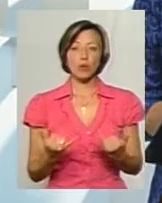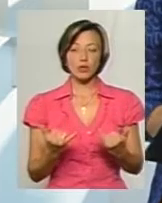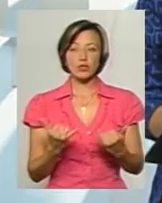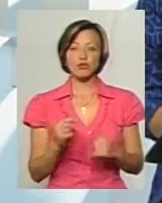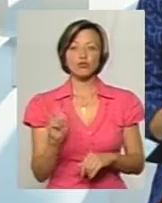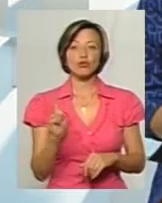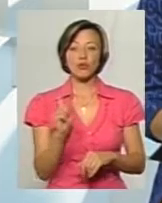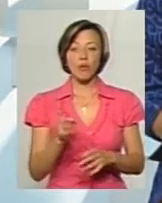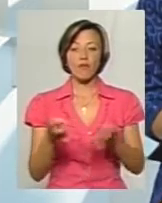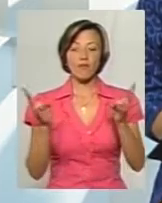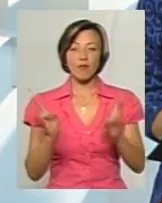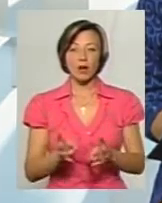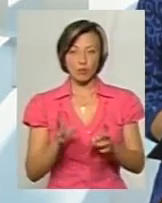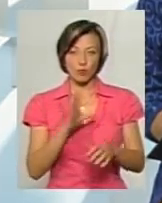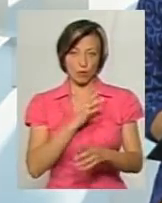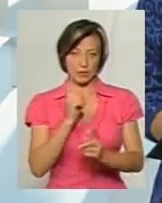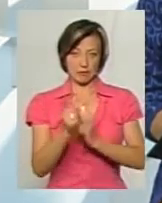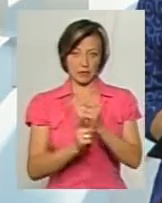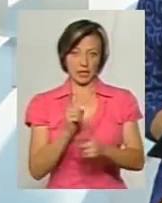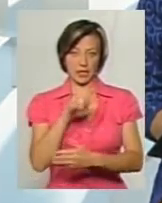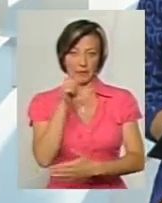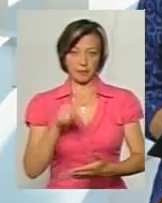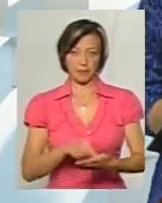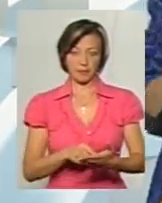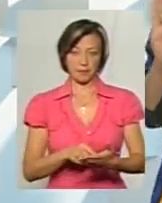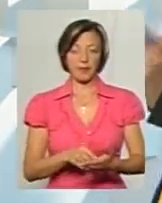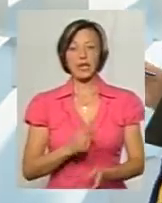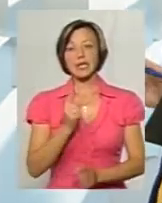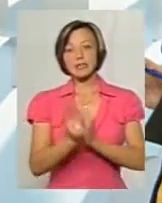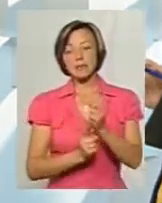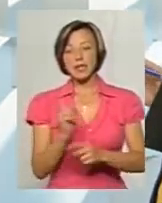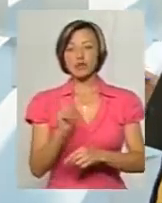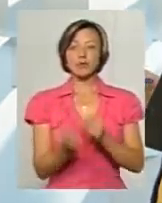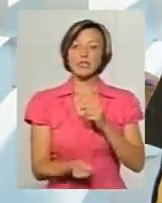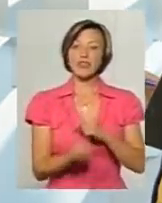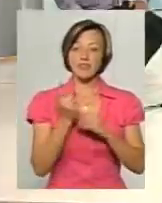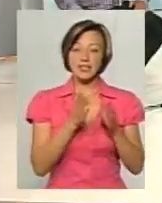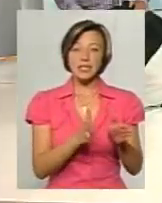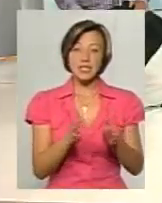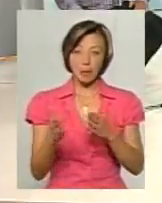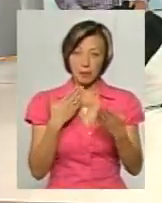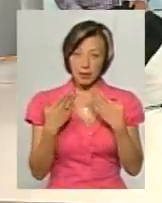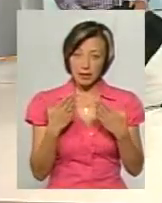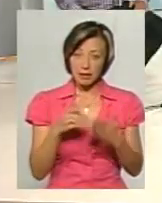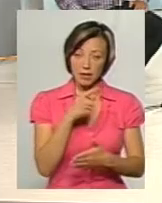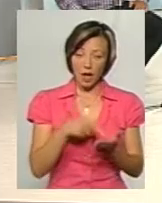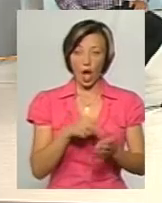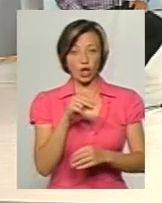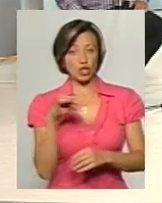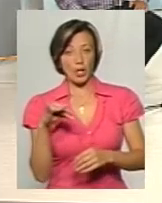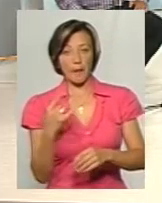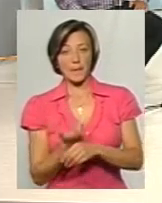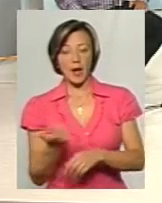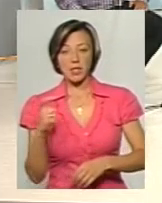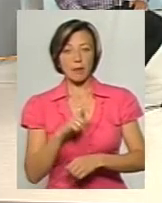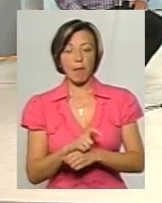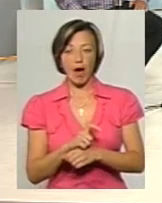насамперед, що варто було б змінити? Змінити, щоб з'явився той системний підхід, чи